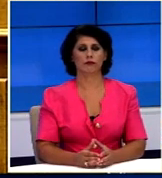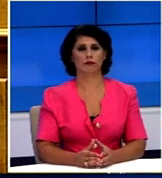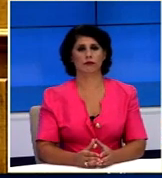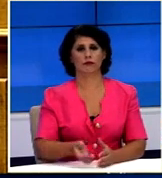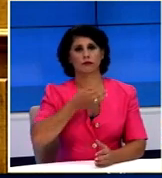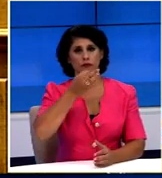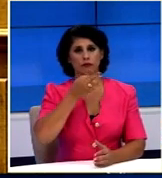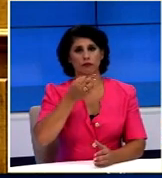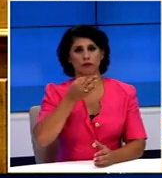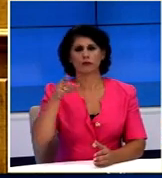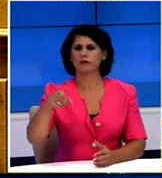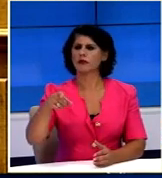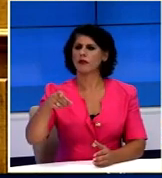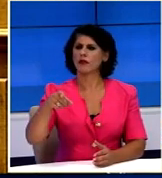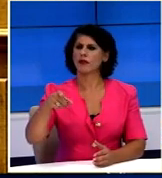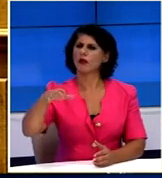ενός συντοπίτη σας